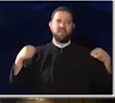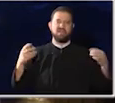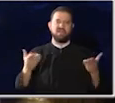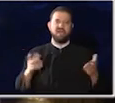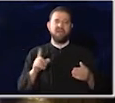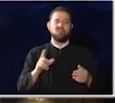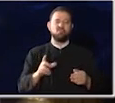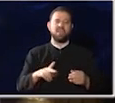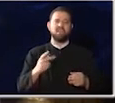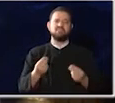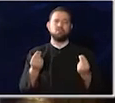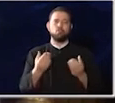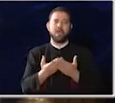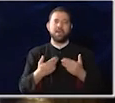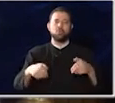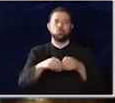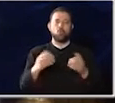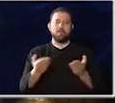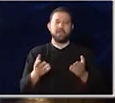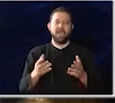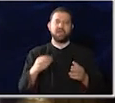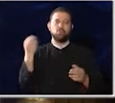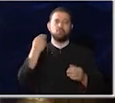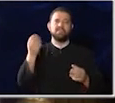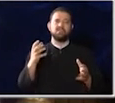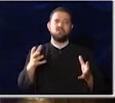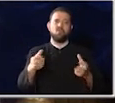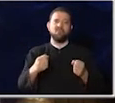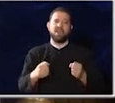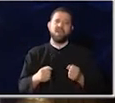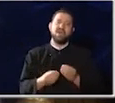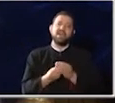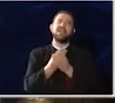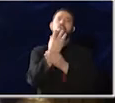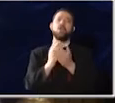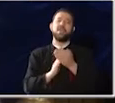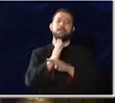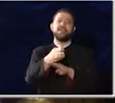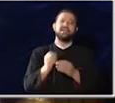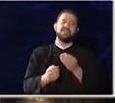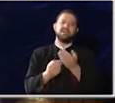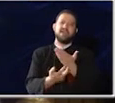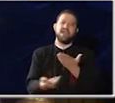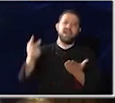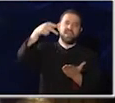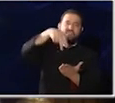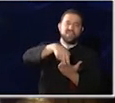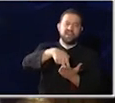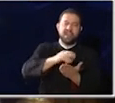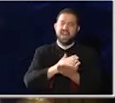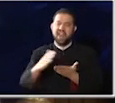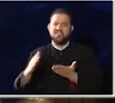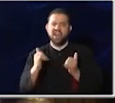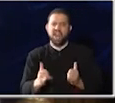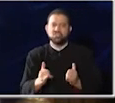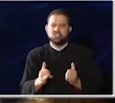care devine nepotrivită pentru noi și pe care Dumnezeu o va reînnoi prin înviere. În